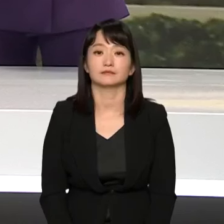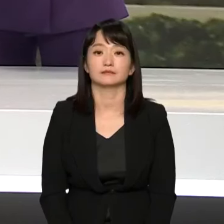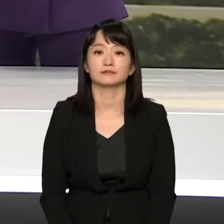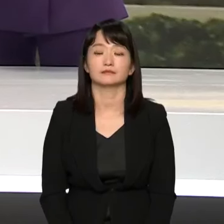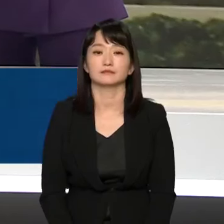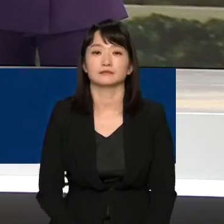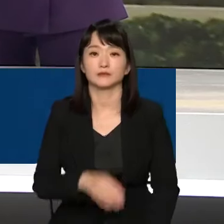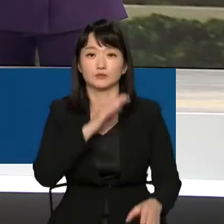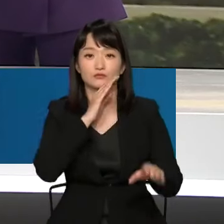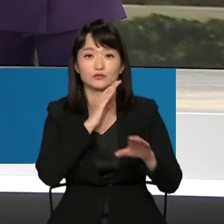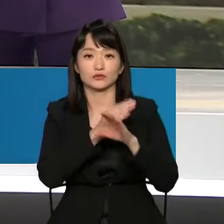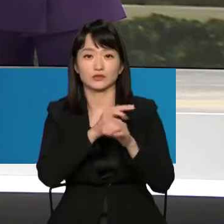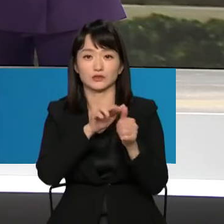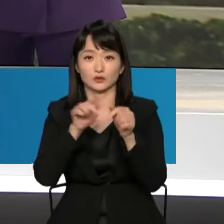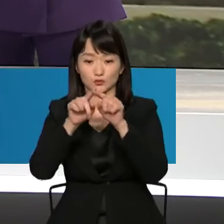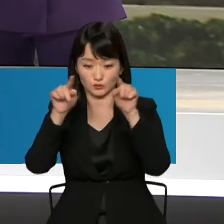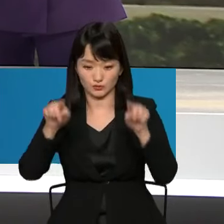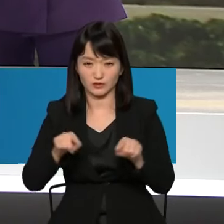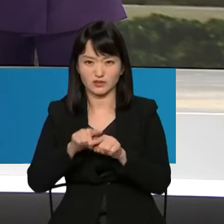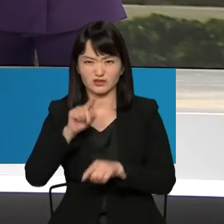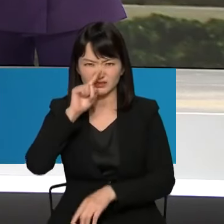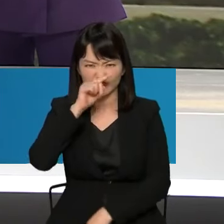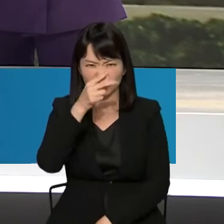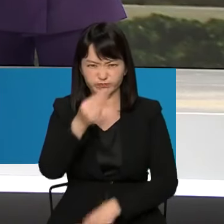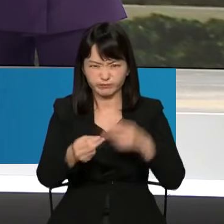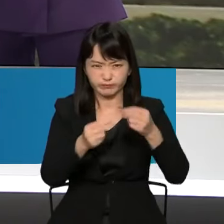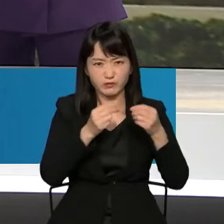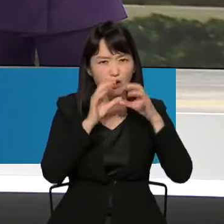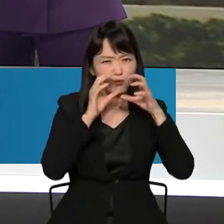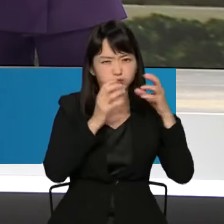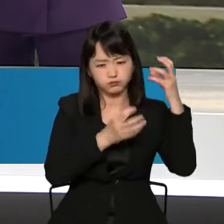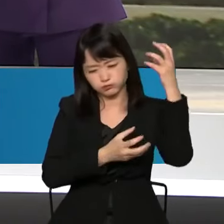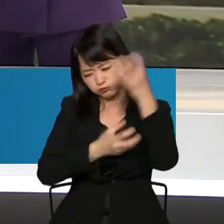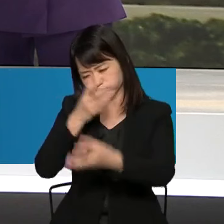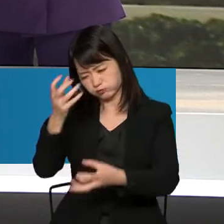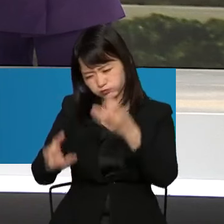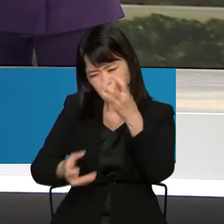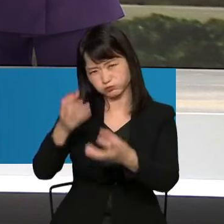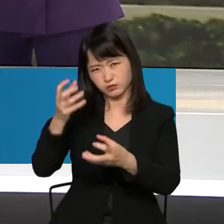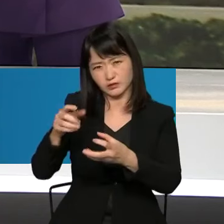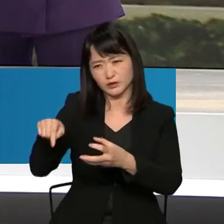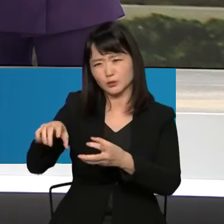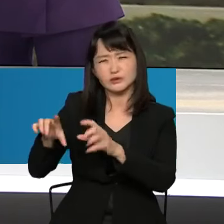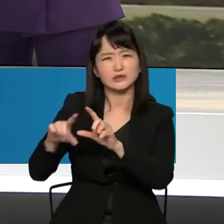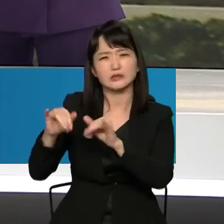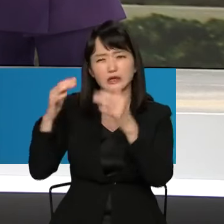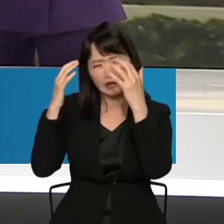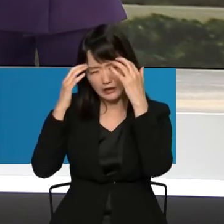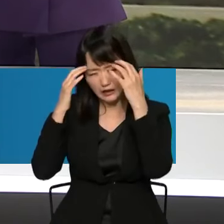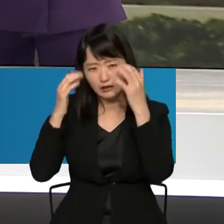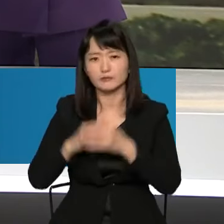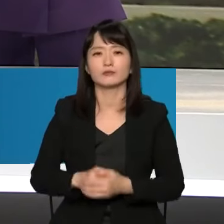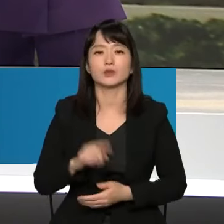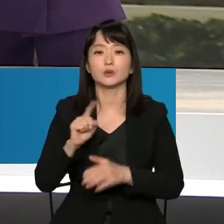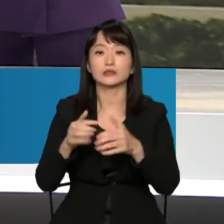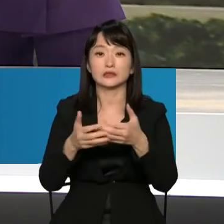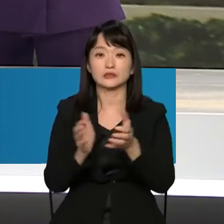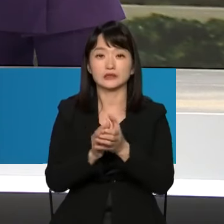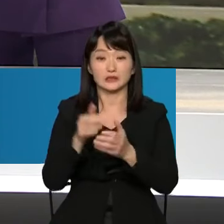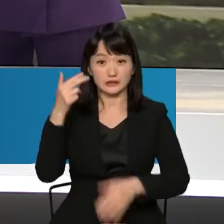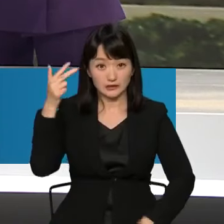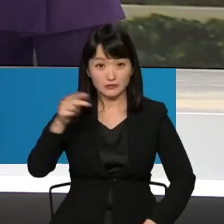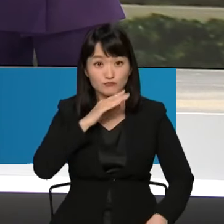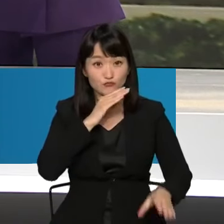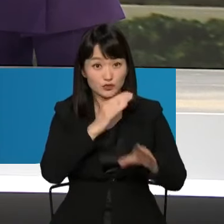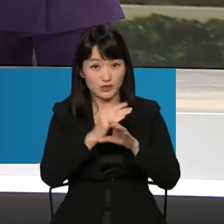한편 대북 전단과 오물 풍선 등으로 접경 지역 주민들의 고통은 몇 달째 이어지고 있습니다. 한 단체는 다음 주 대북